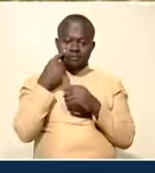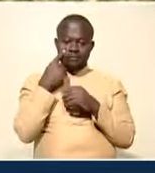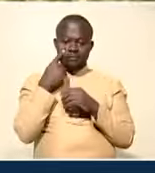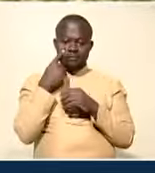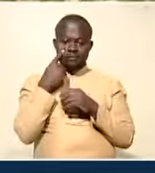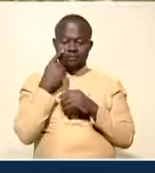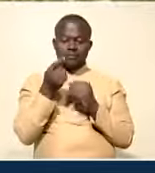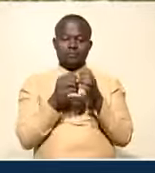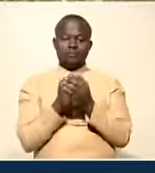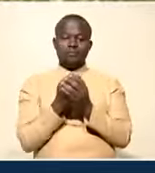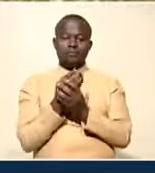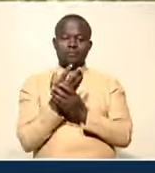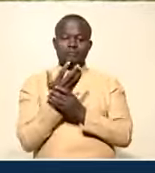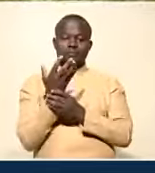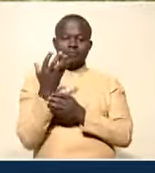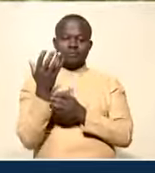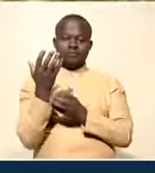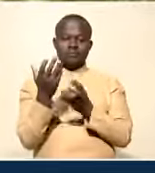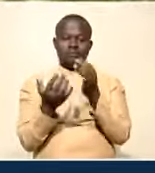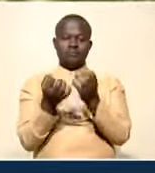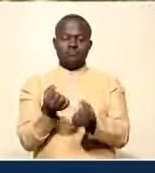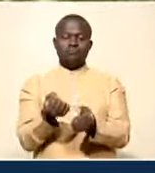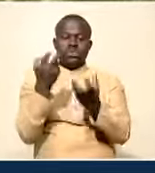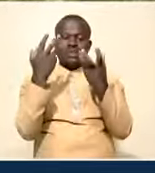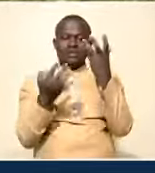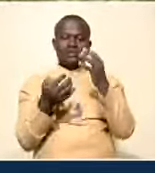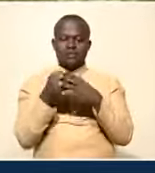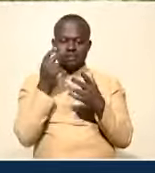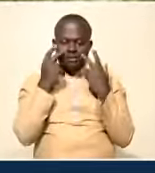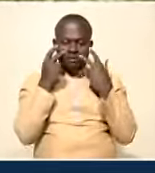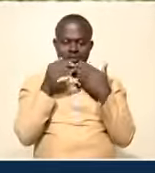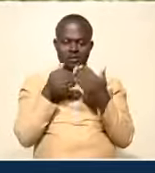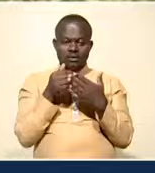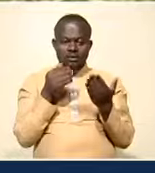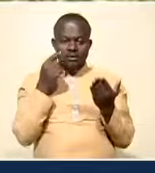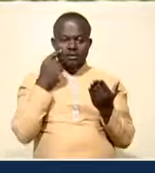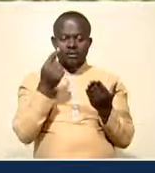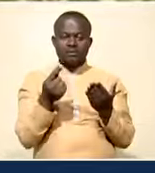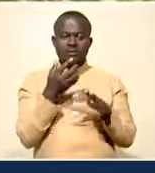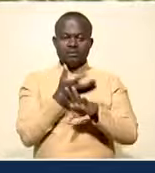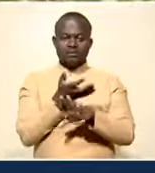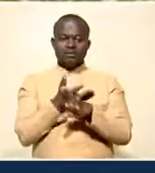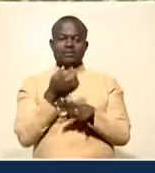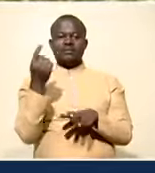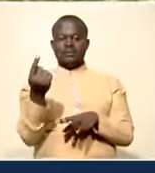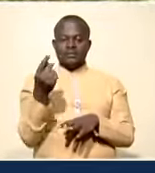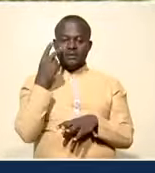niyo azamukamo aya niyo yaka turagurika aya ngayo ureba urabona ibibuye